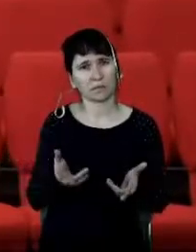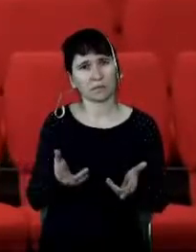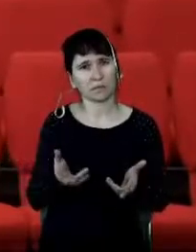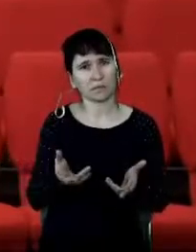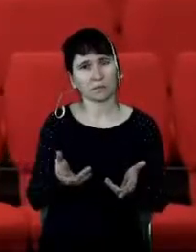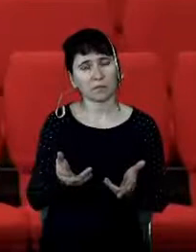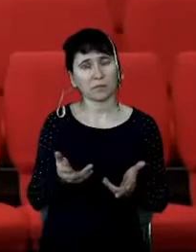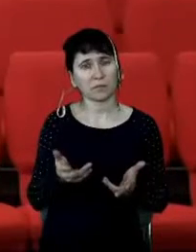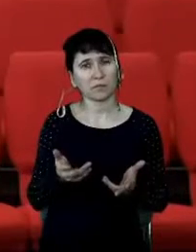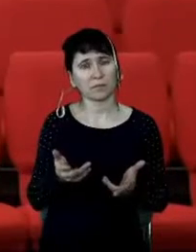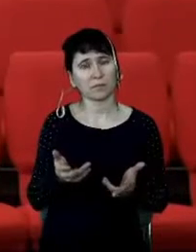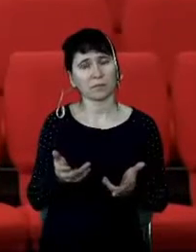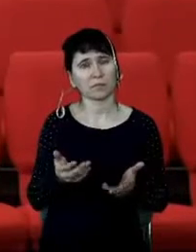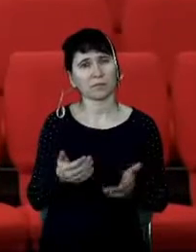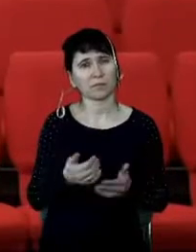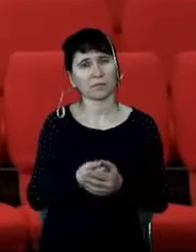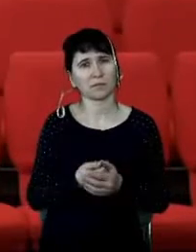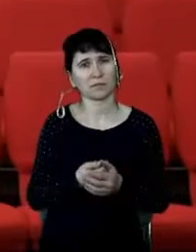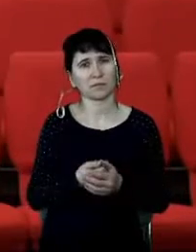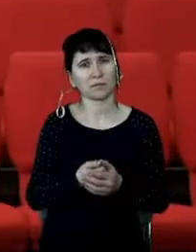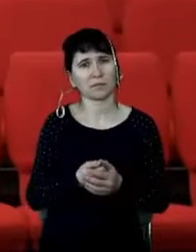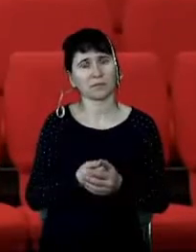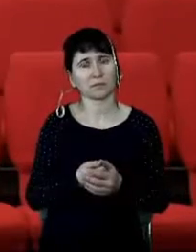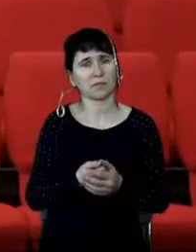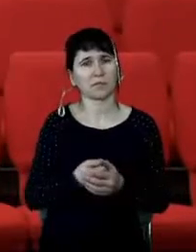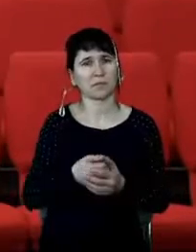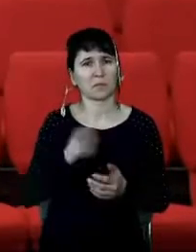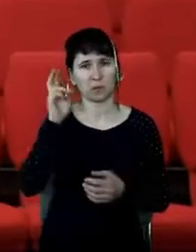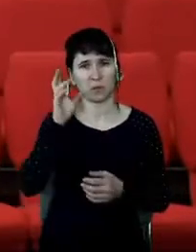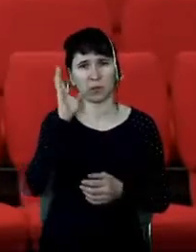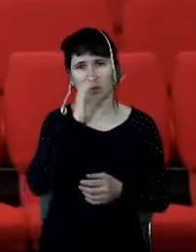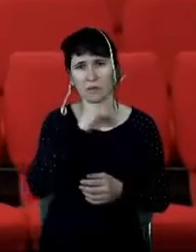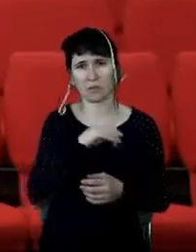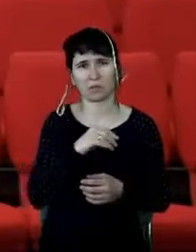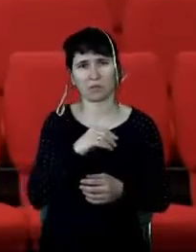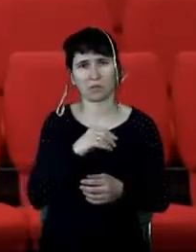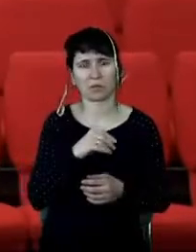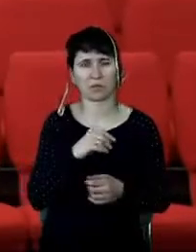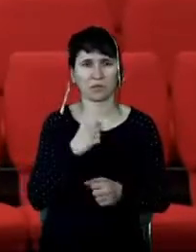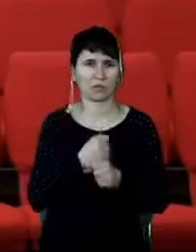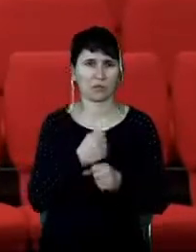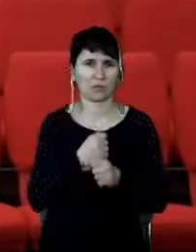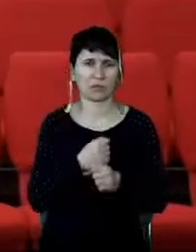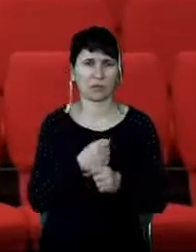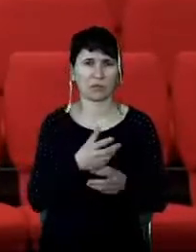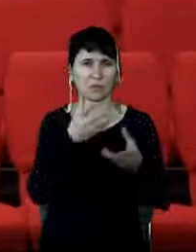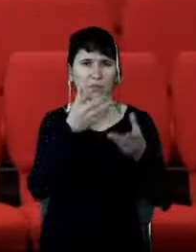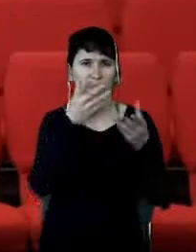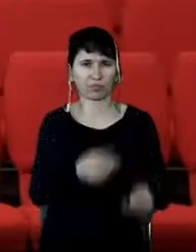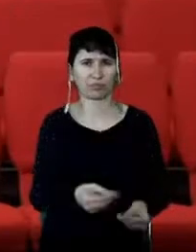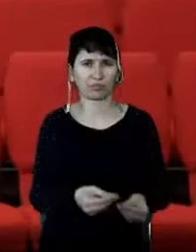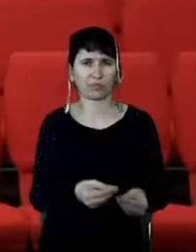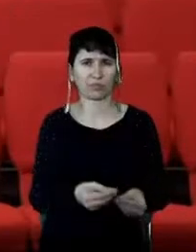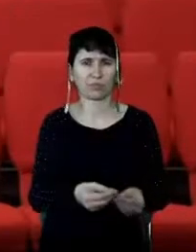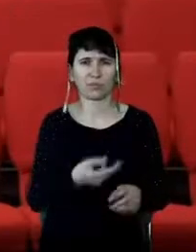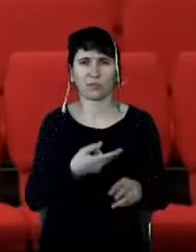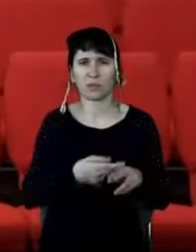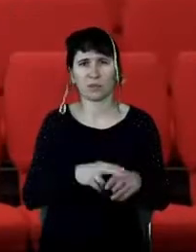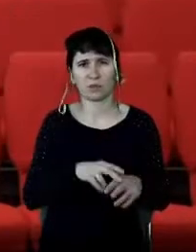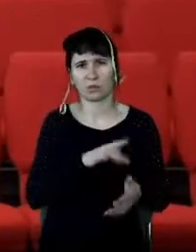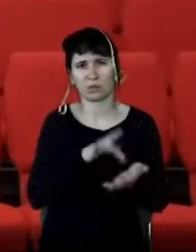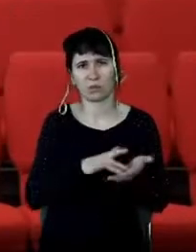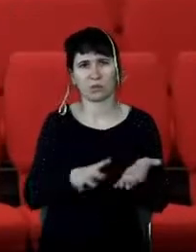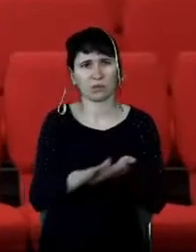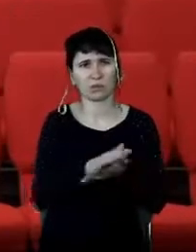одного, скажімо так, механічного зусилля на ці стіни вони впали. Тому що захотів так